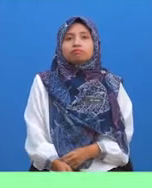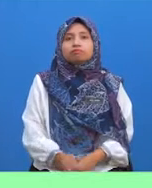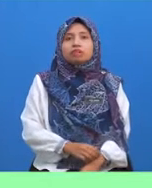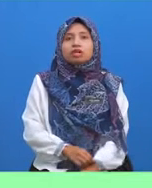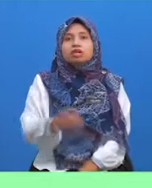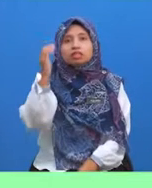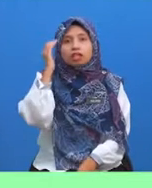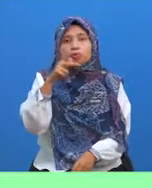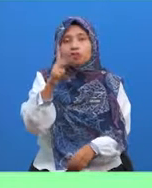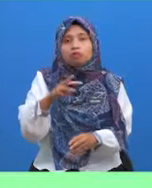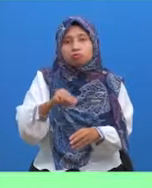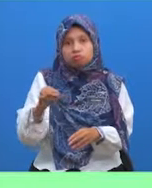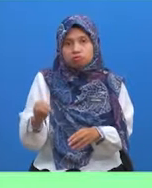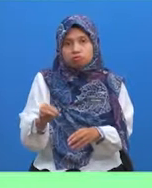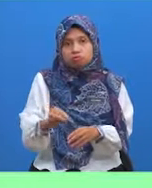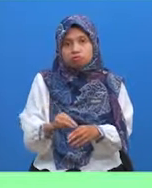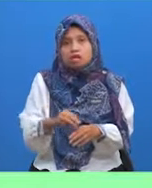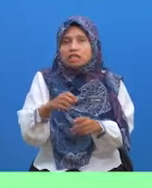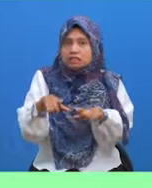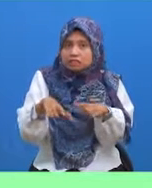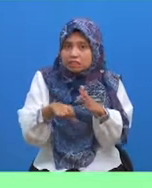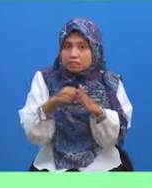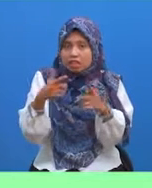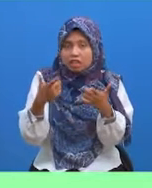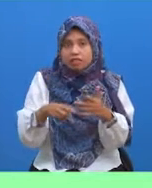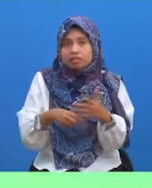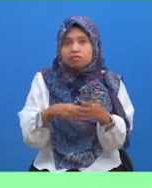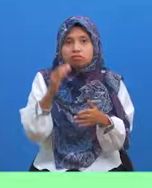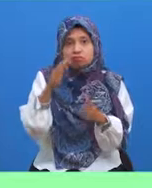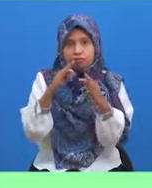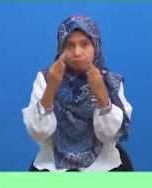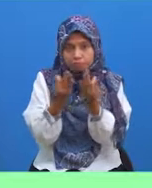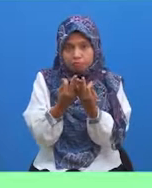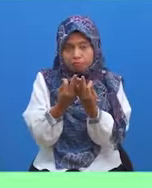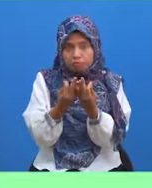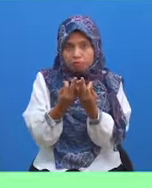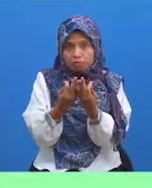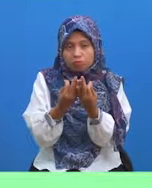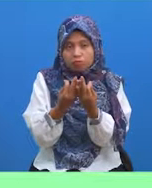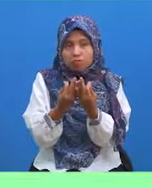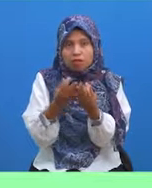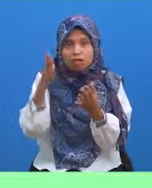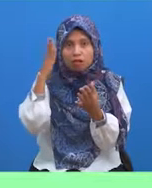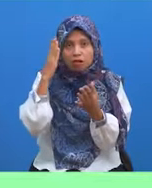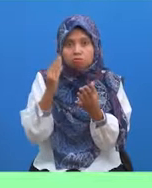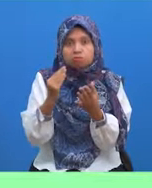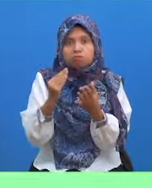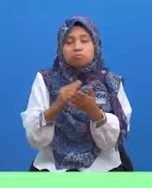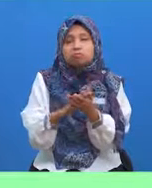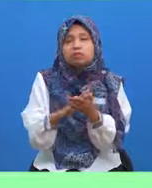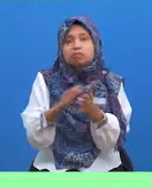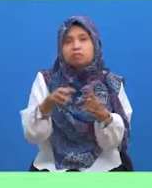tahukah murid-murid selain daripada Firma konsep keanjalan harga permintaan juga